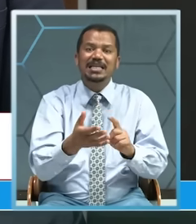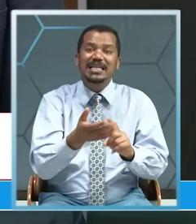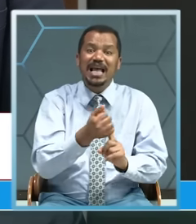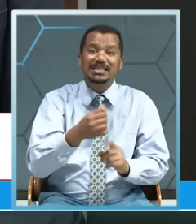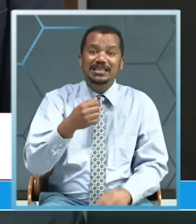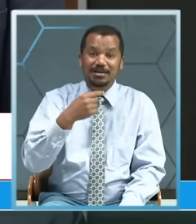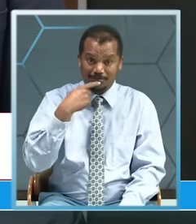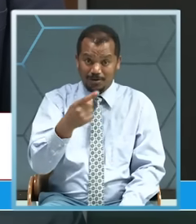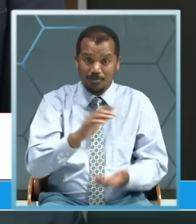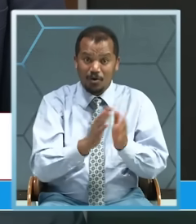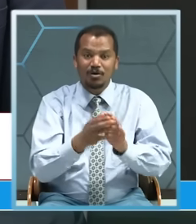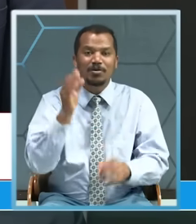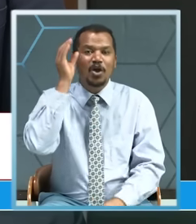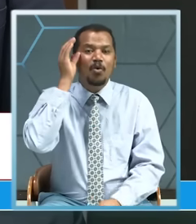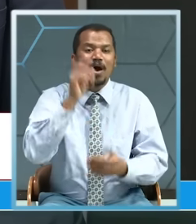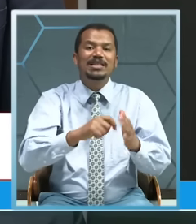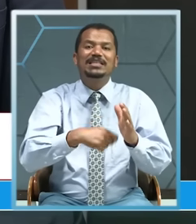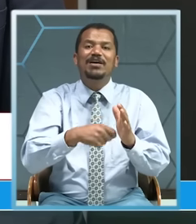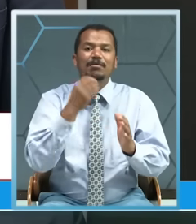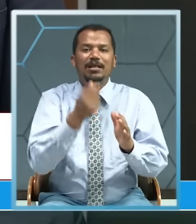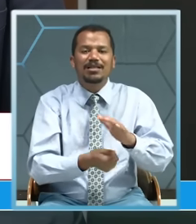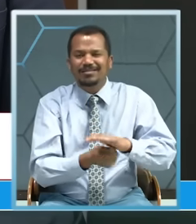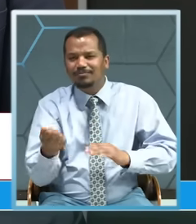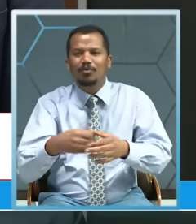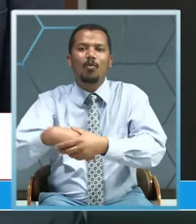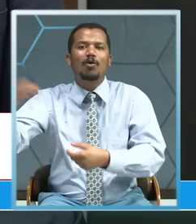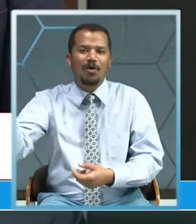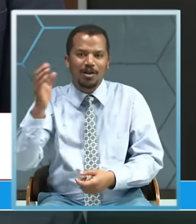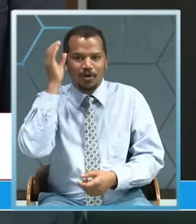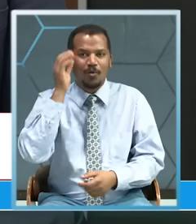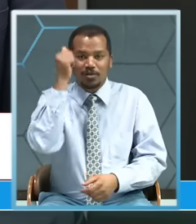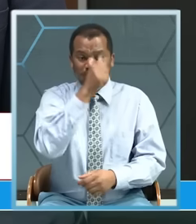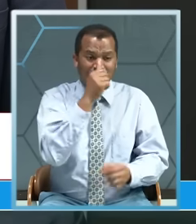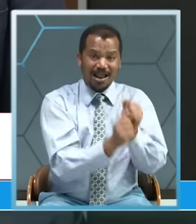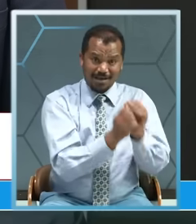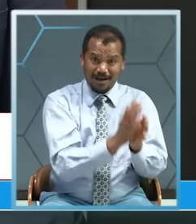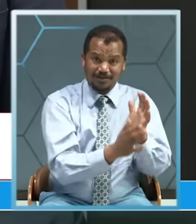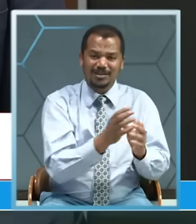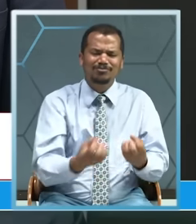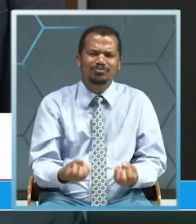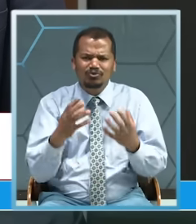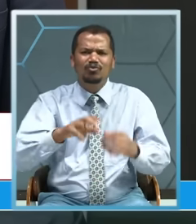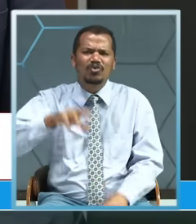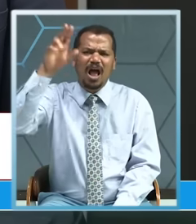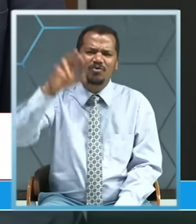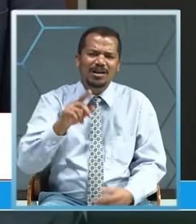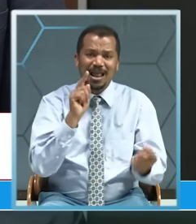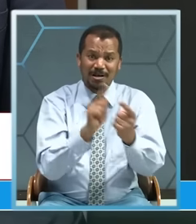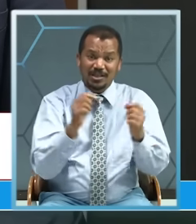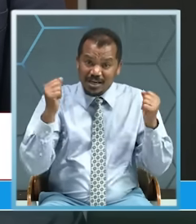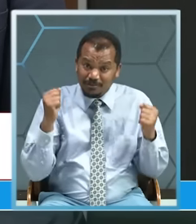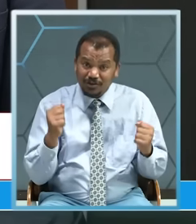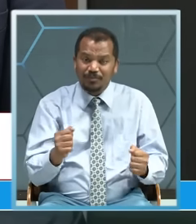በጥብቅ እንዲያዝ የሚያሳስብ ቢሆንም ከህዋት ጽፈት ቤት አፈትልኮ ወጥቷል። ህዋት ኢትዮጵያን ለማፍረስ በርካታ ውጣ